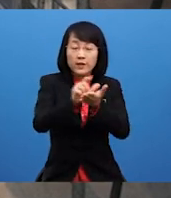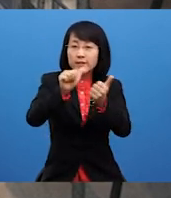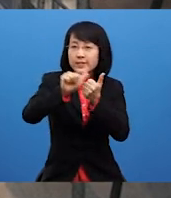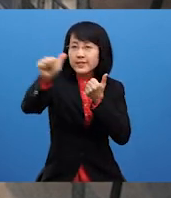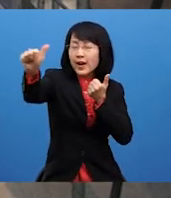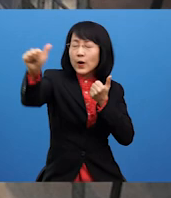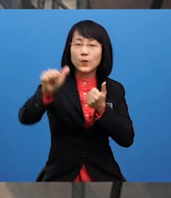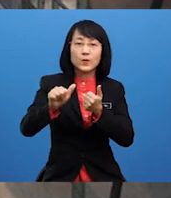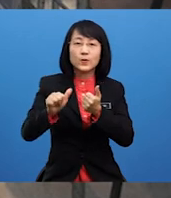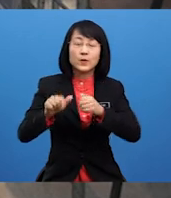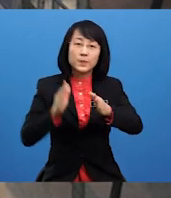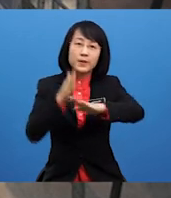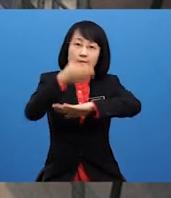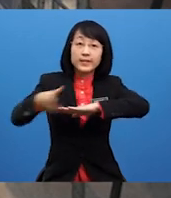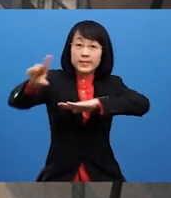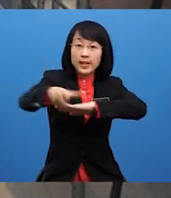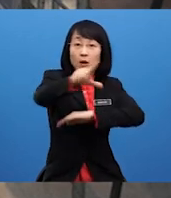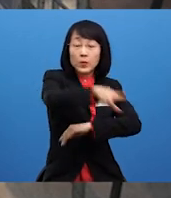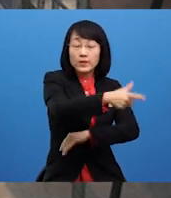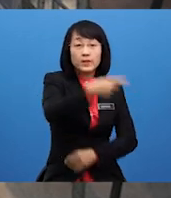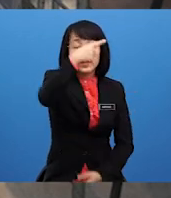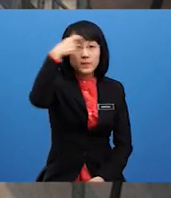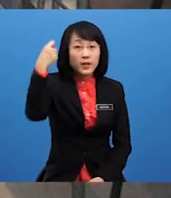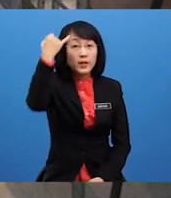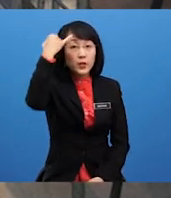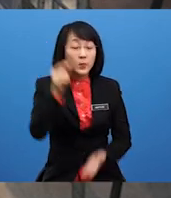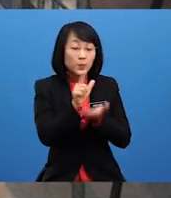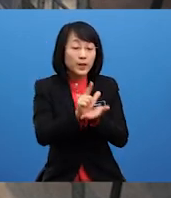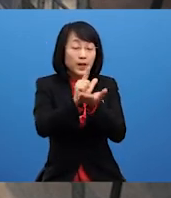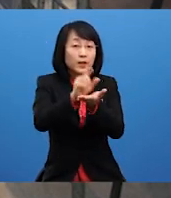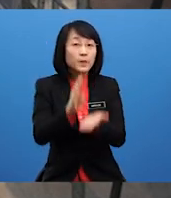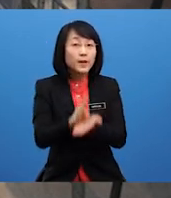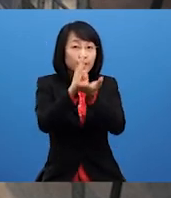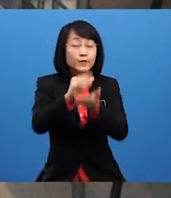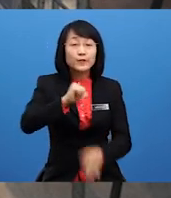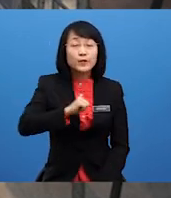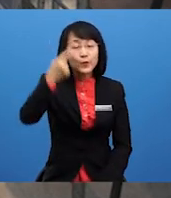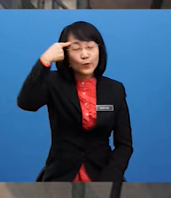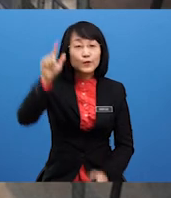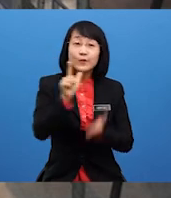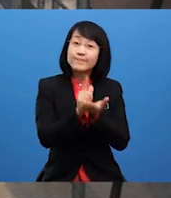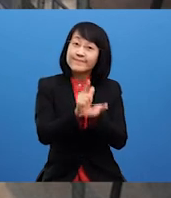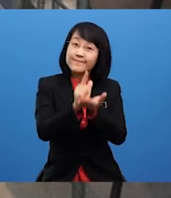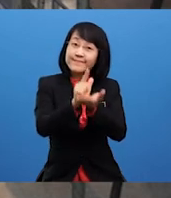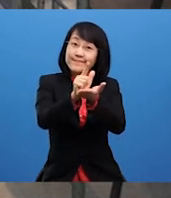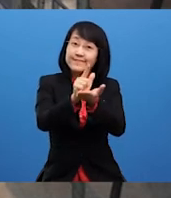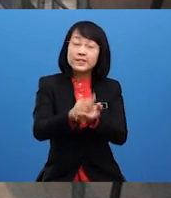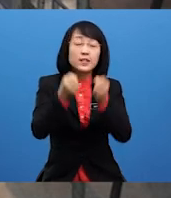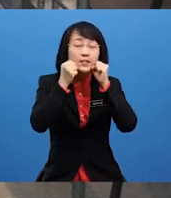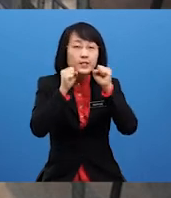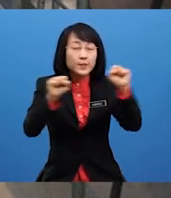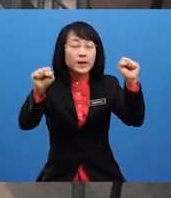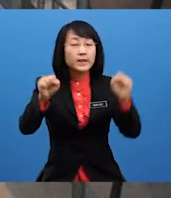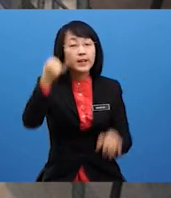merentasi lautan kerana ilmunya. Ilmu pelayaran telah membantu dirinya berlayar dan menyebarkan ilmu